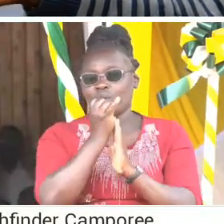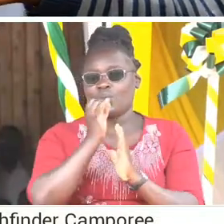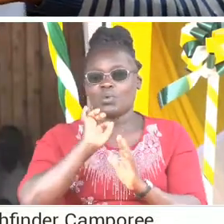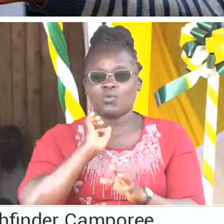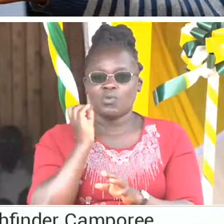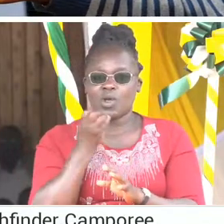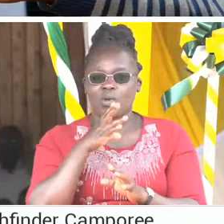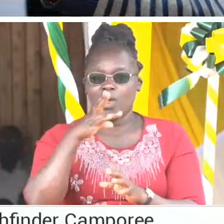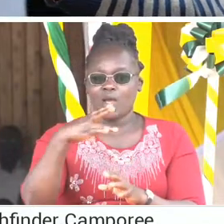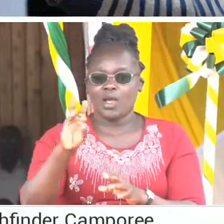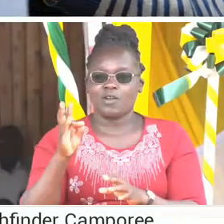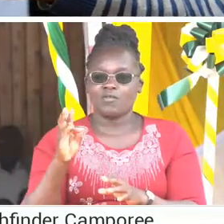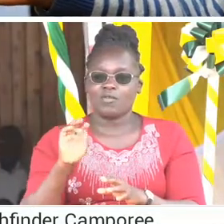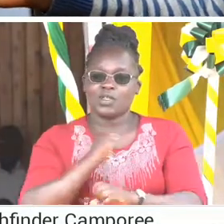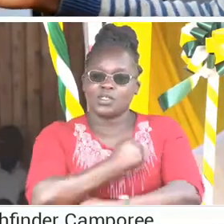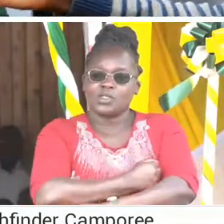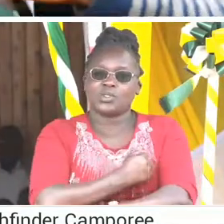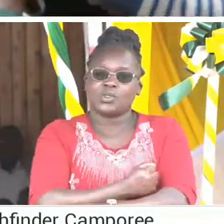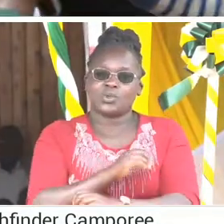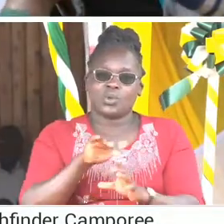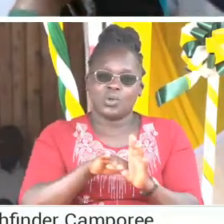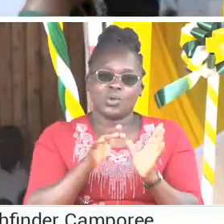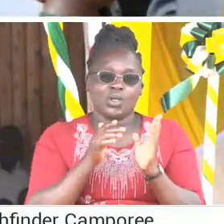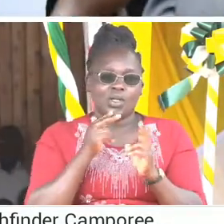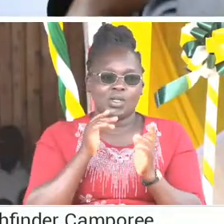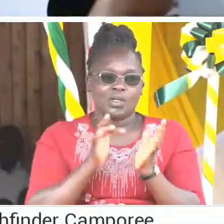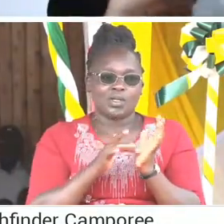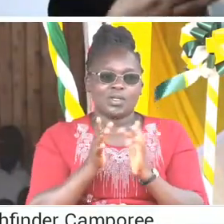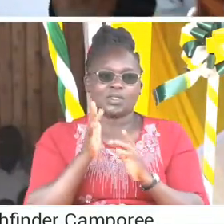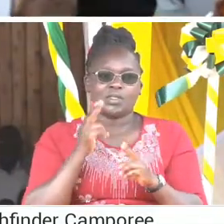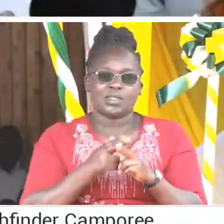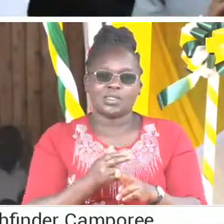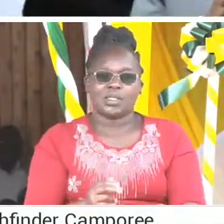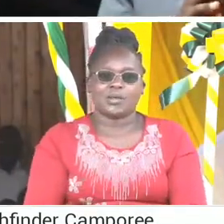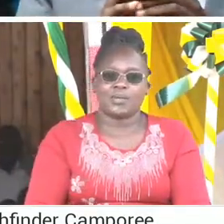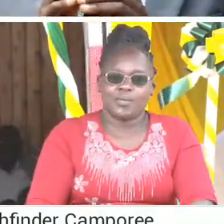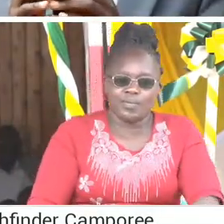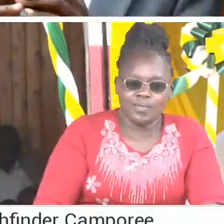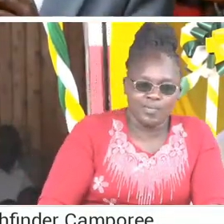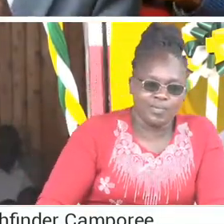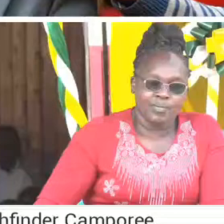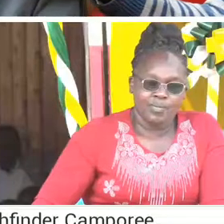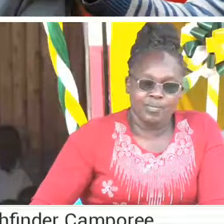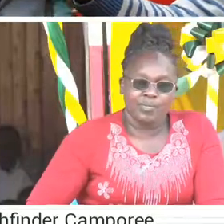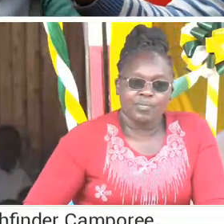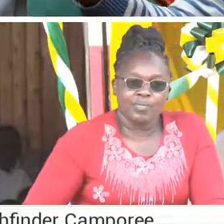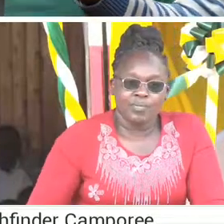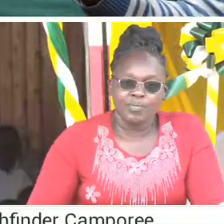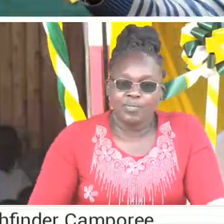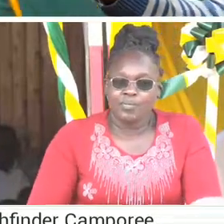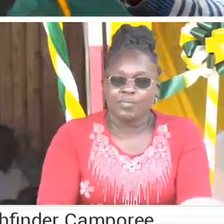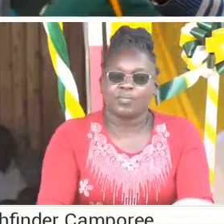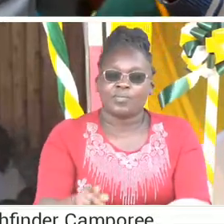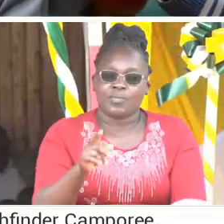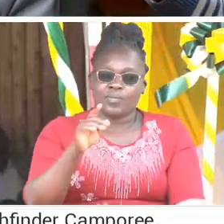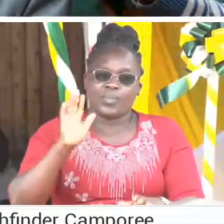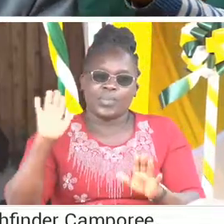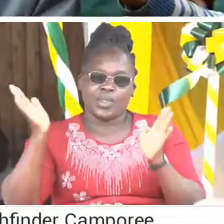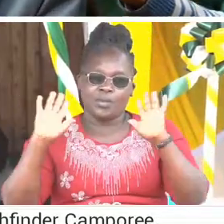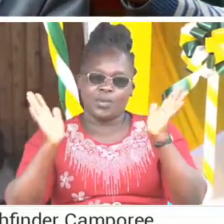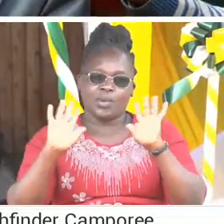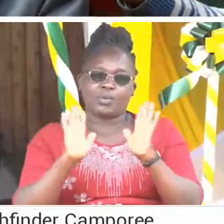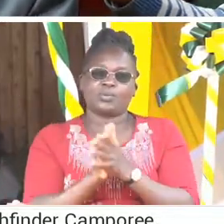Kiadventista katika jina la Yesu. Bas, tunaenda Evangelism Director. Bwana asifiwe.